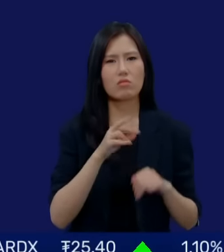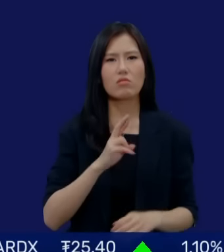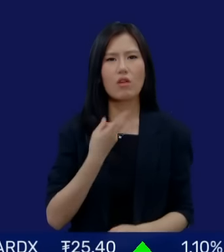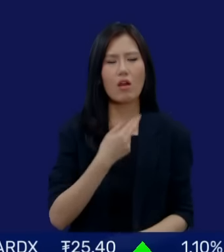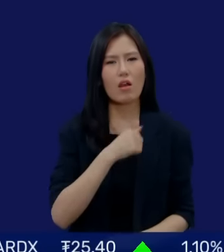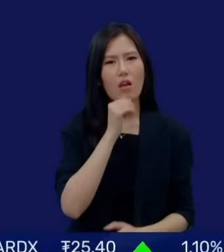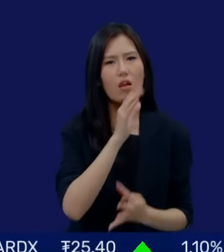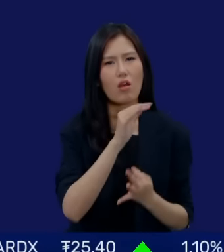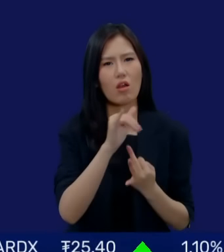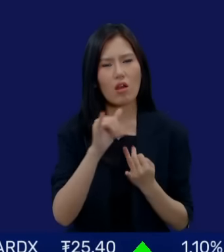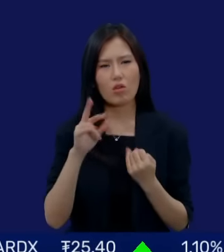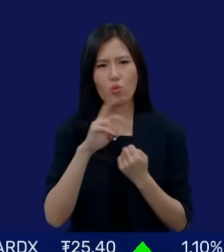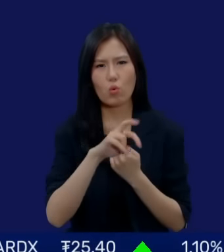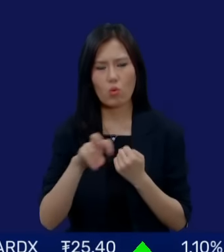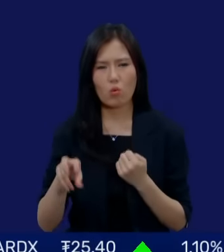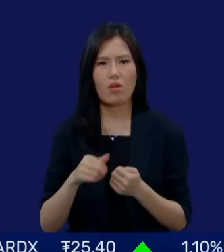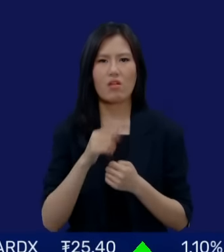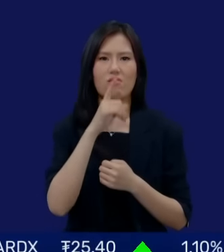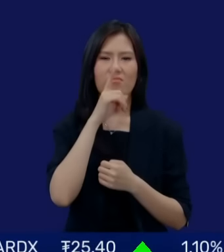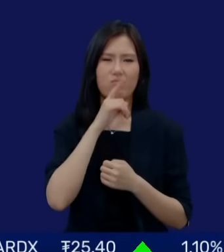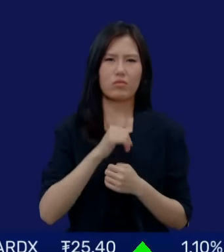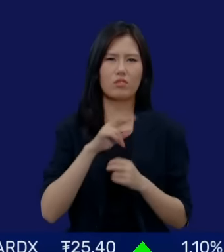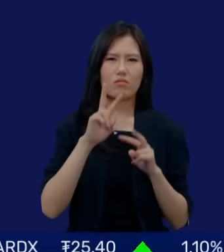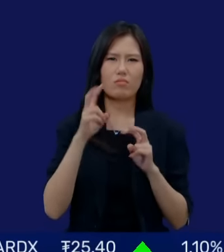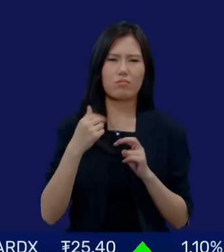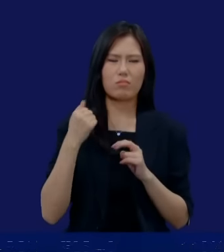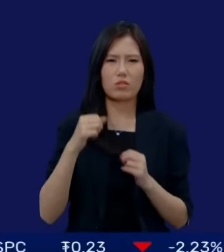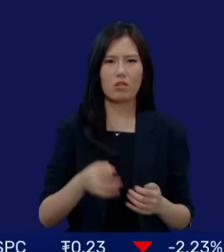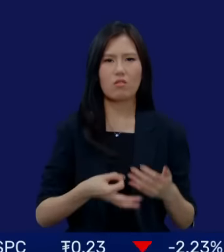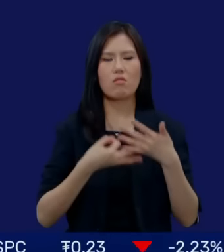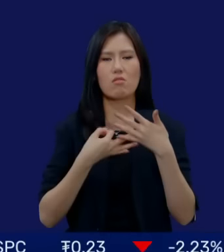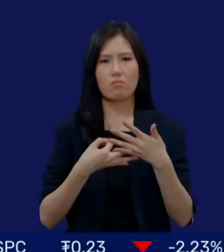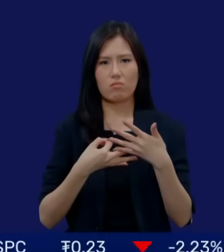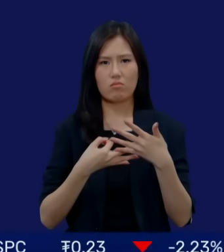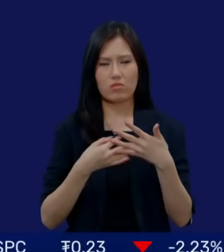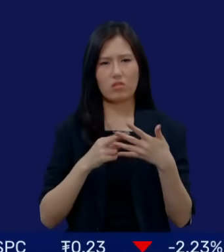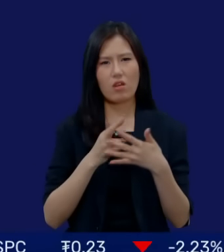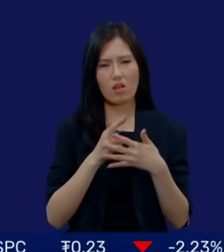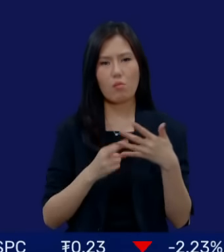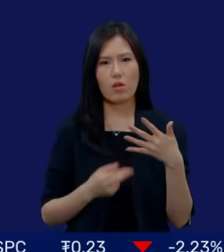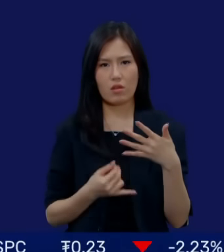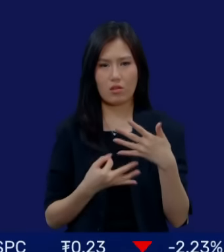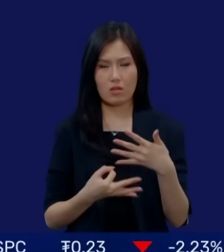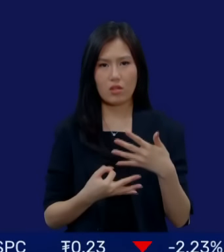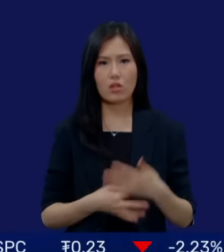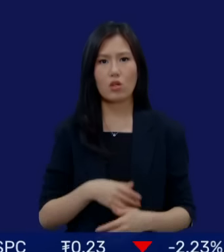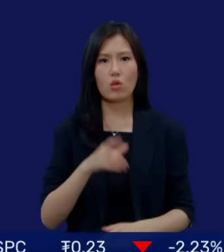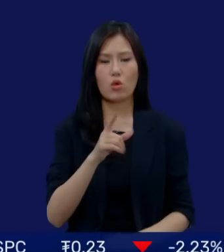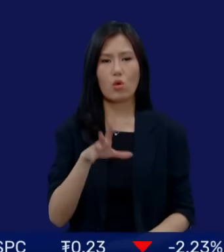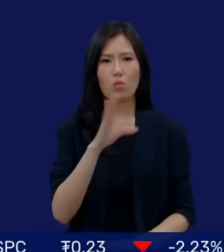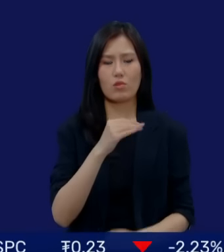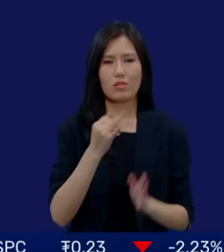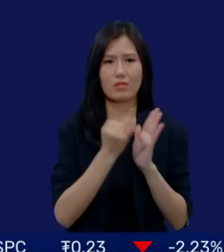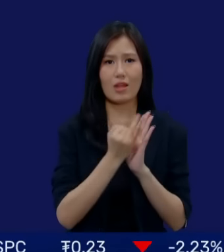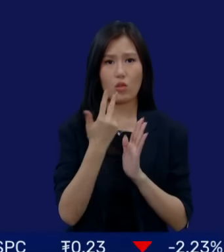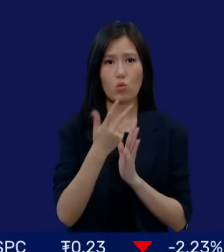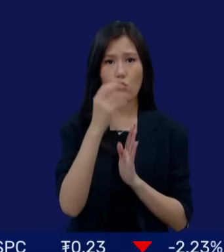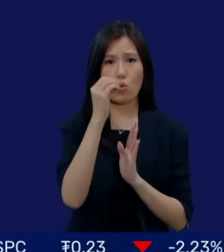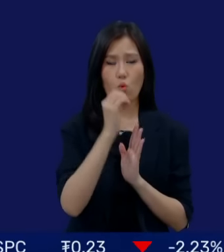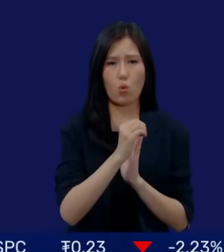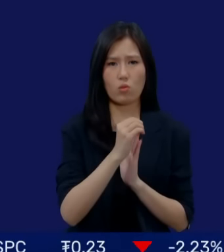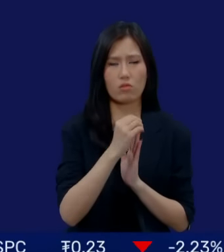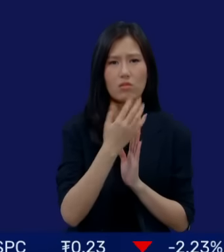гол шалтгаануудыг харах юм бол 8 ийм гол шалтгаан харагдсан байна. За судалгаанд хамрагдсан хүмүүсийн хамгийн их буюу 73% нь